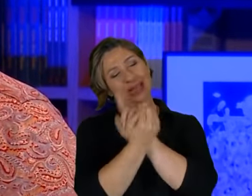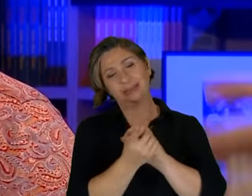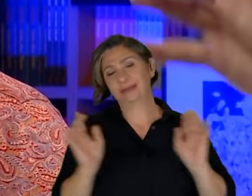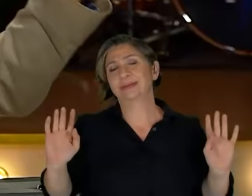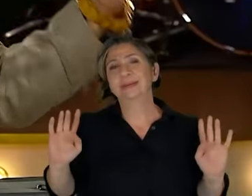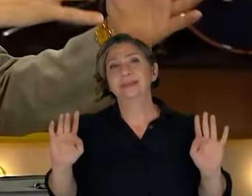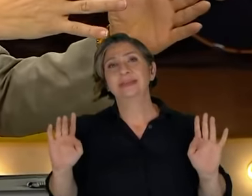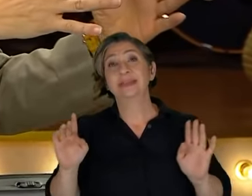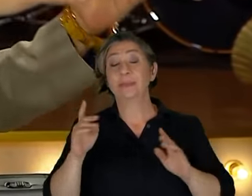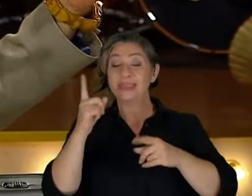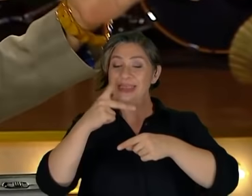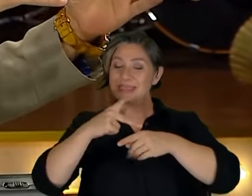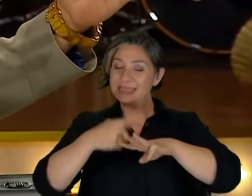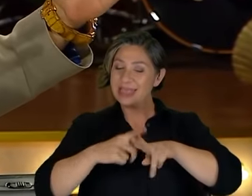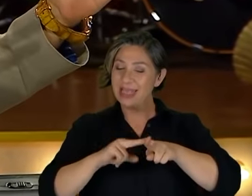bir şimdi